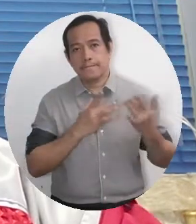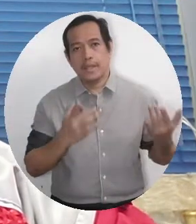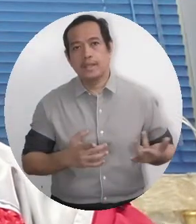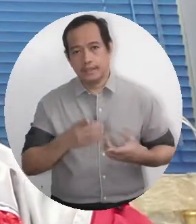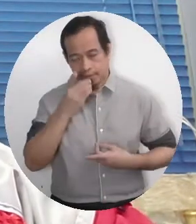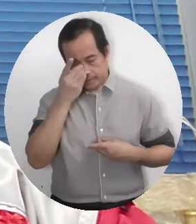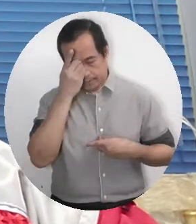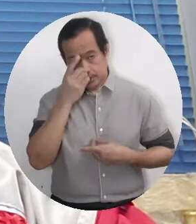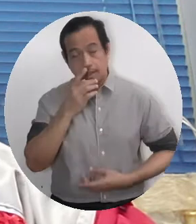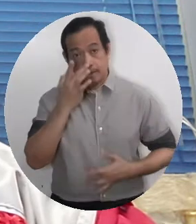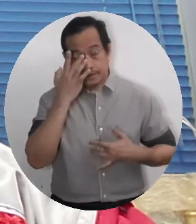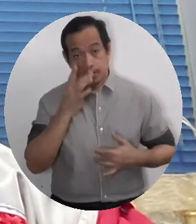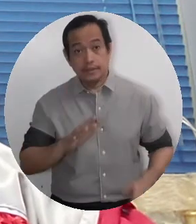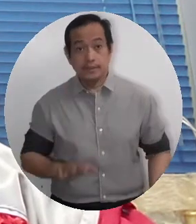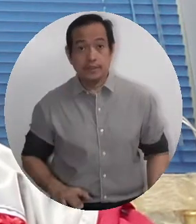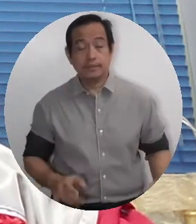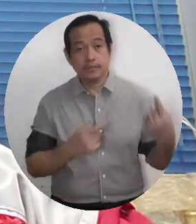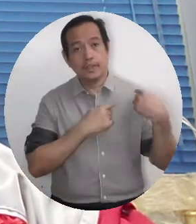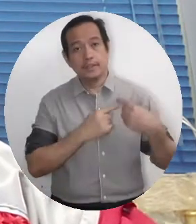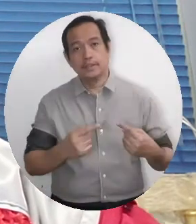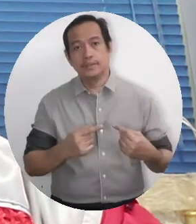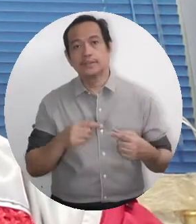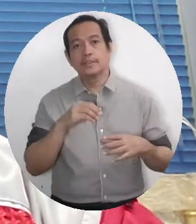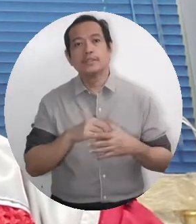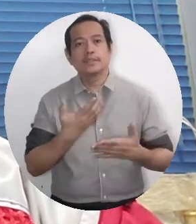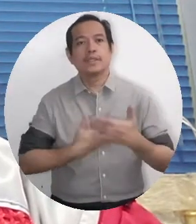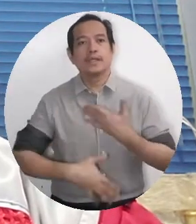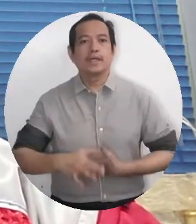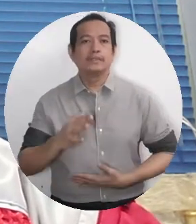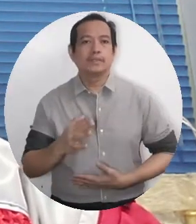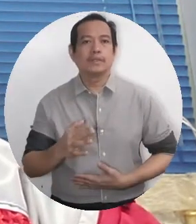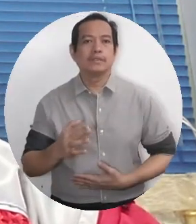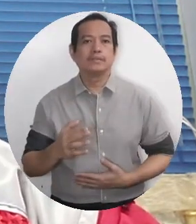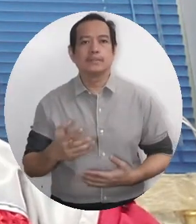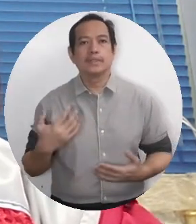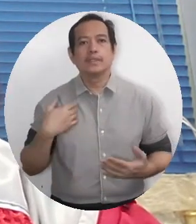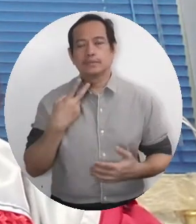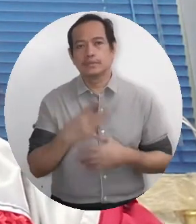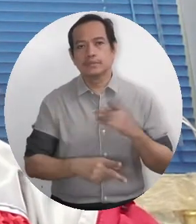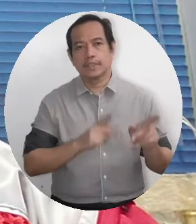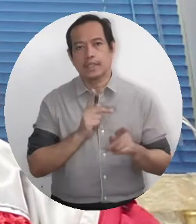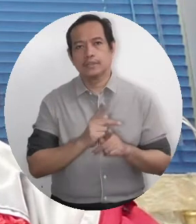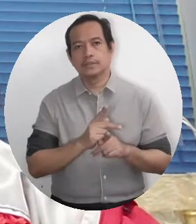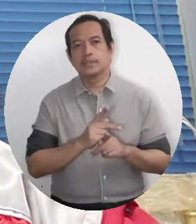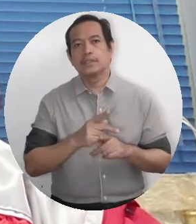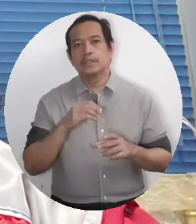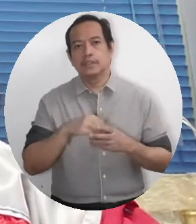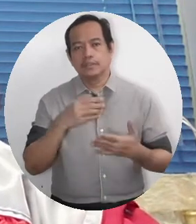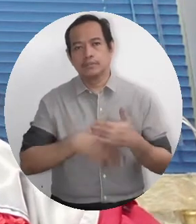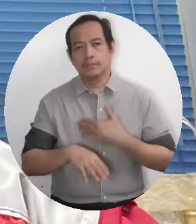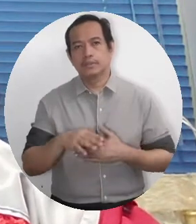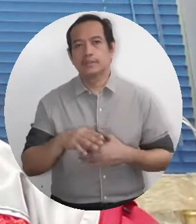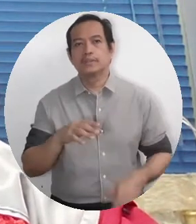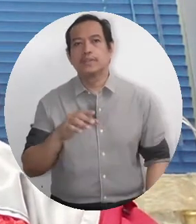Little heart disease ay sakit sa bata mula nung pinanganak sila. Dalawang uri po ang congenital heart